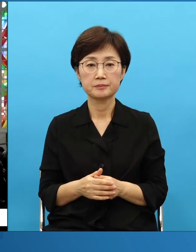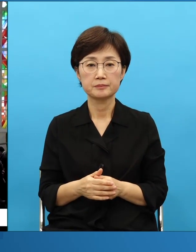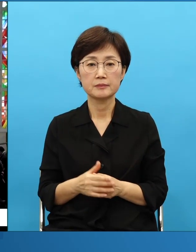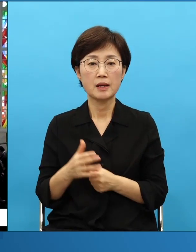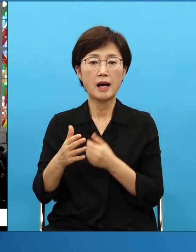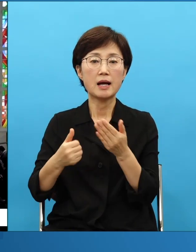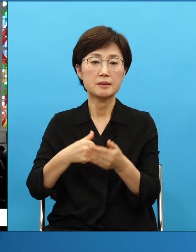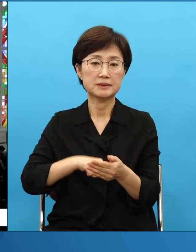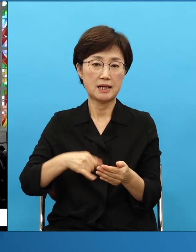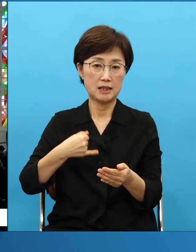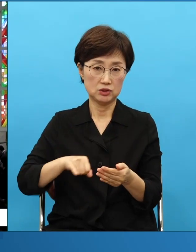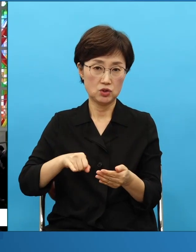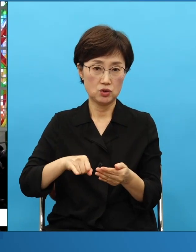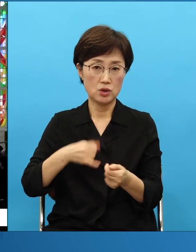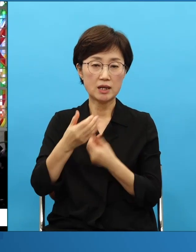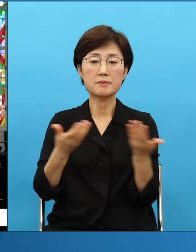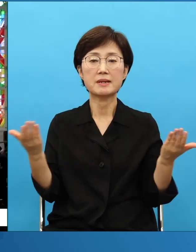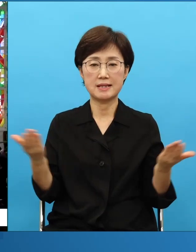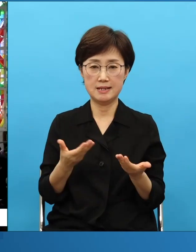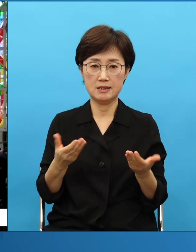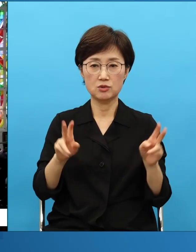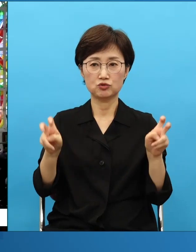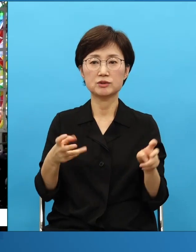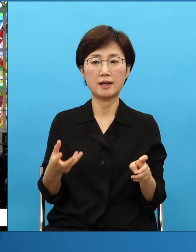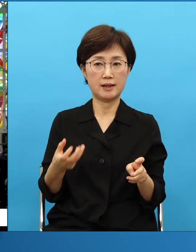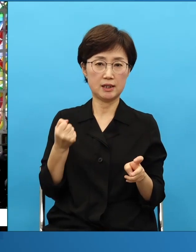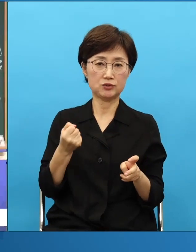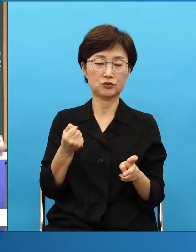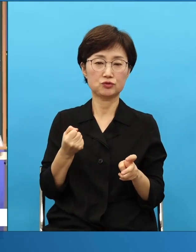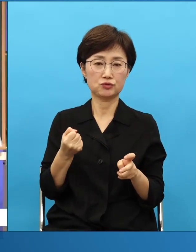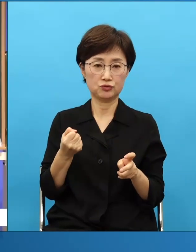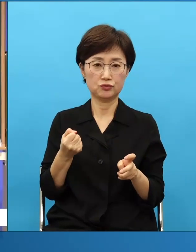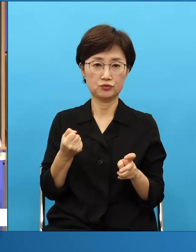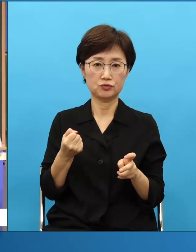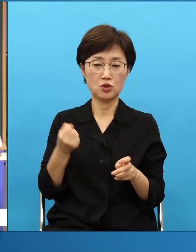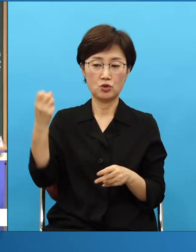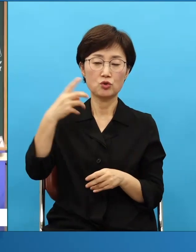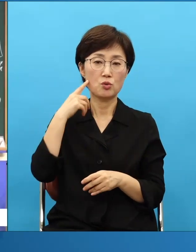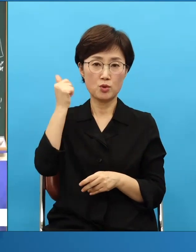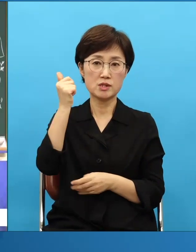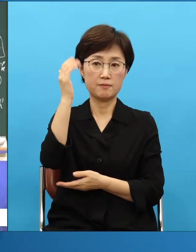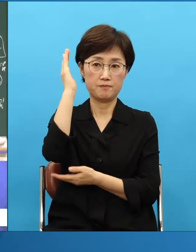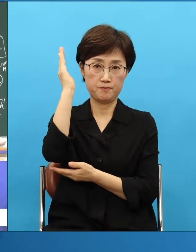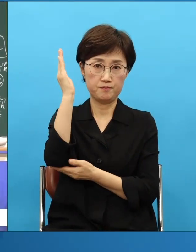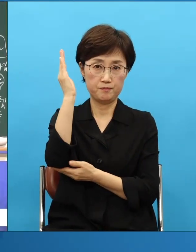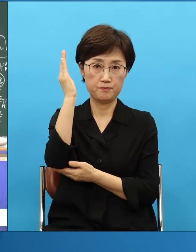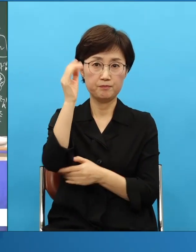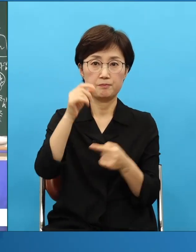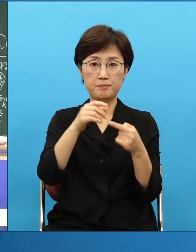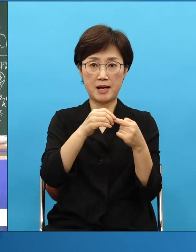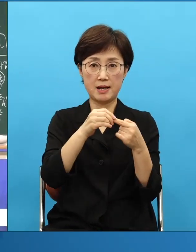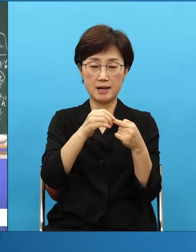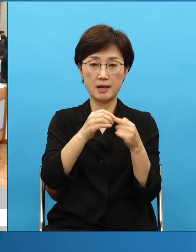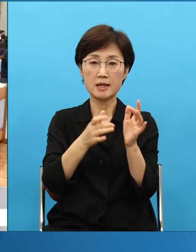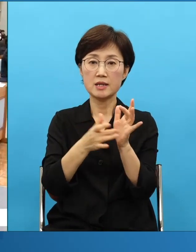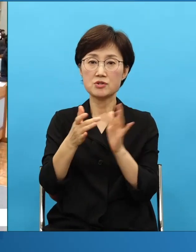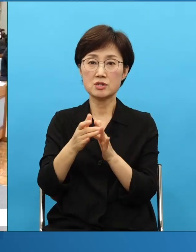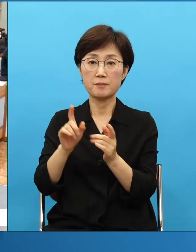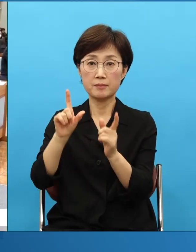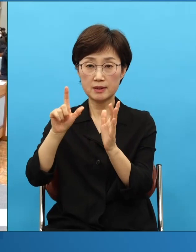하나님의 자녀는 하나님의 일을 이란 주제로 열린 이번 대회는 유광수 목사가 1강, 예수님 당시의